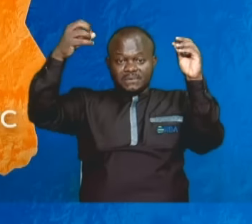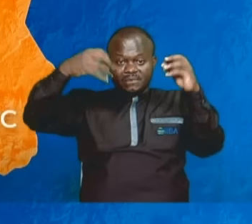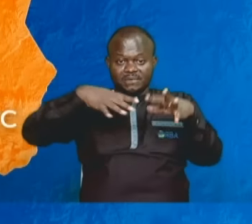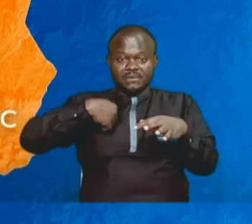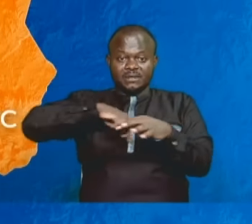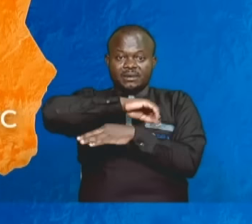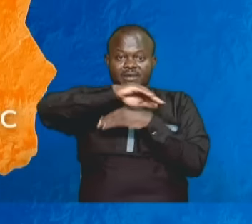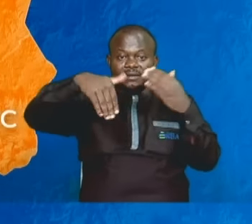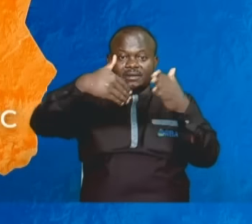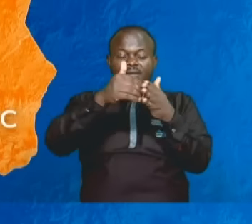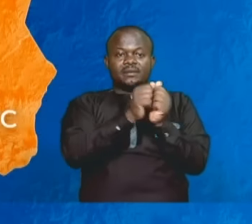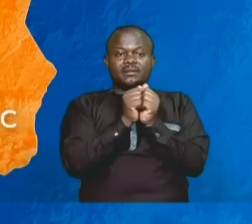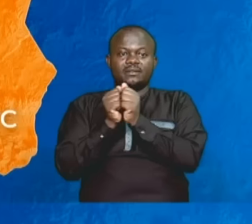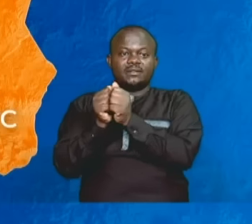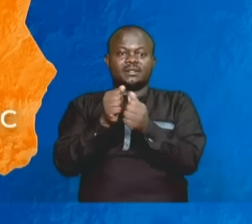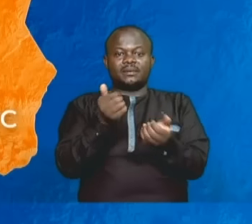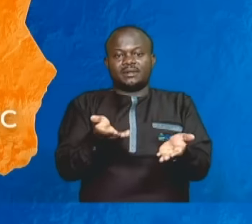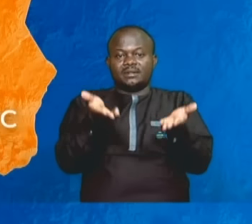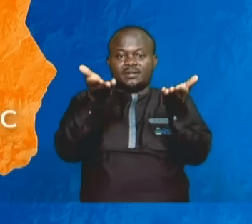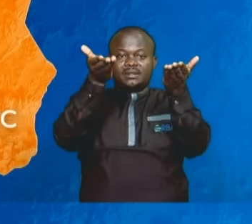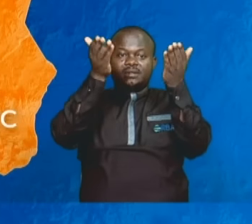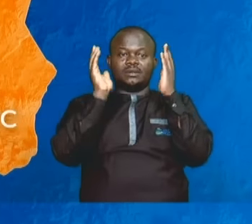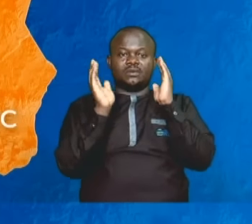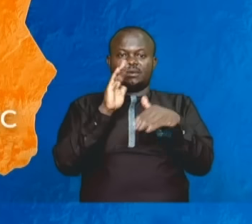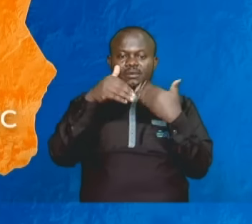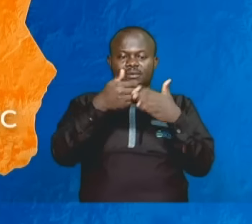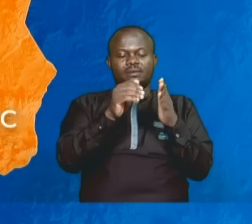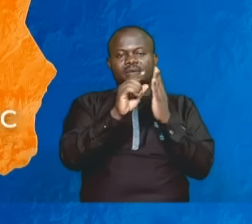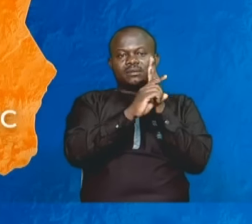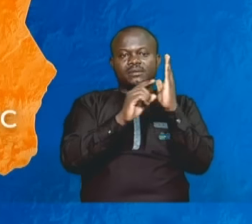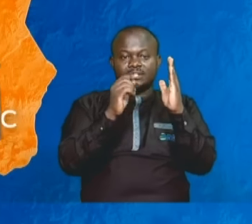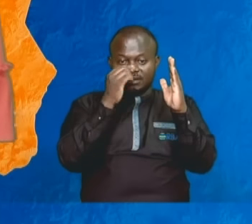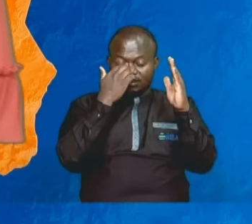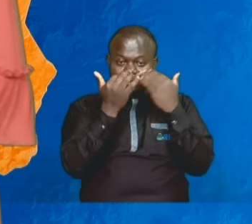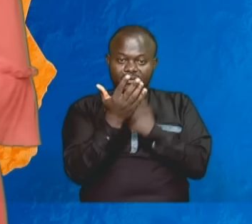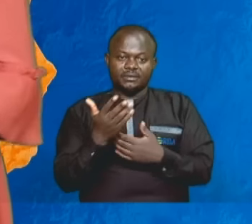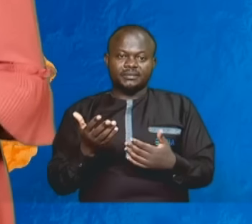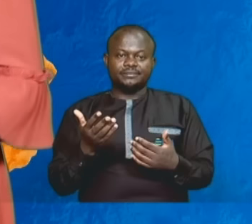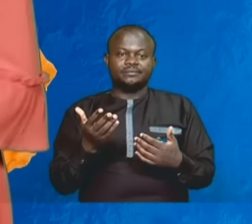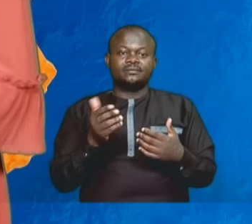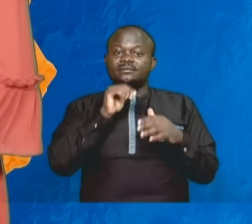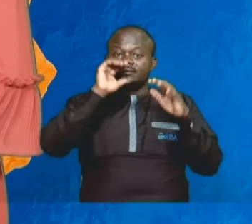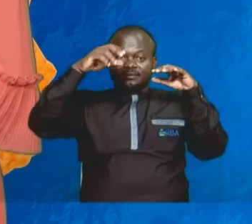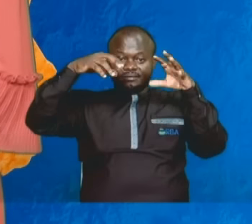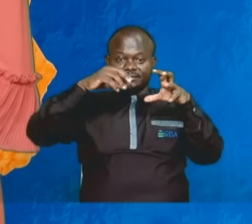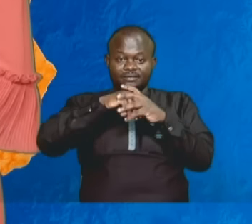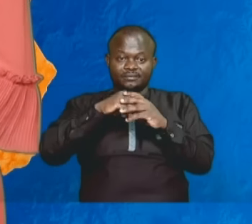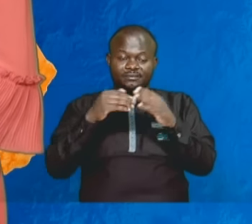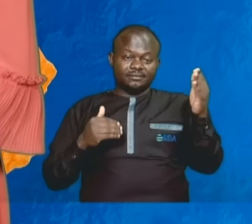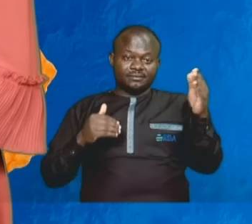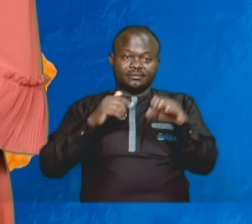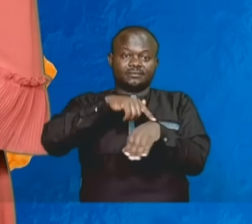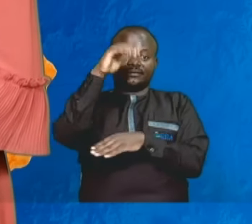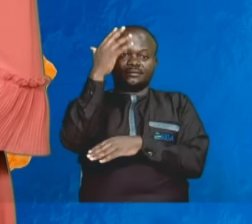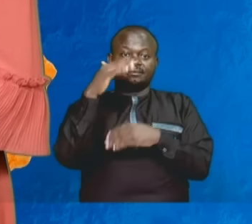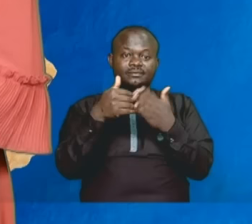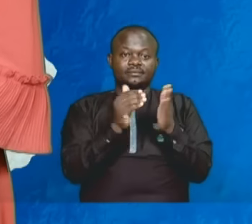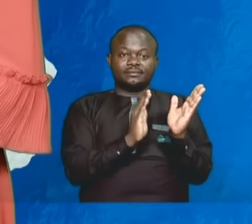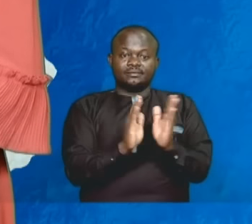igipimo cy'ubushyuhe kizaba kiri hejuru ugereranyije n'ibindi ku masaha ya mitondo. Nta mvura iteganijwe mbere ya saa sita. Turateganya